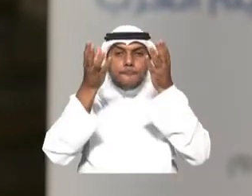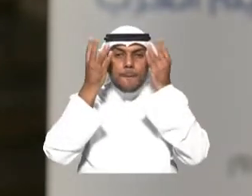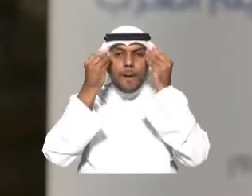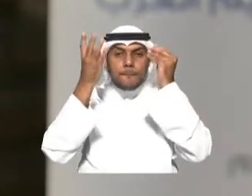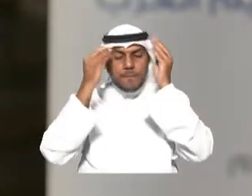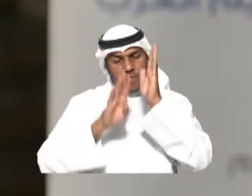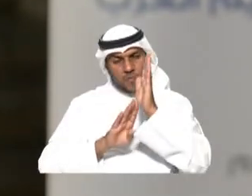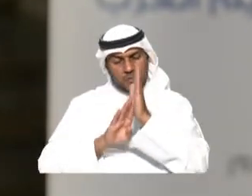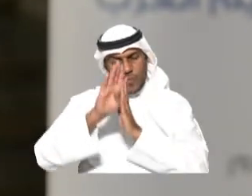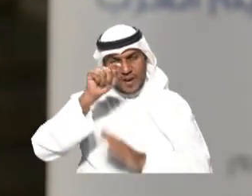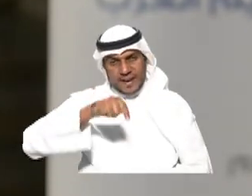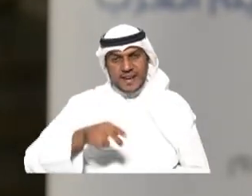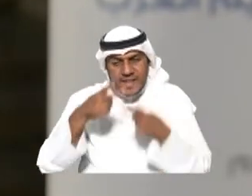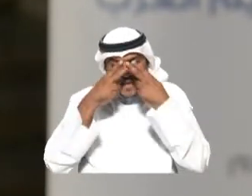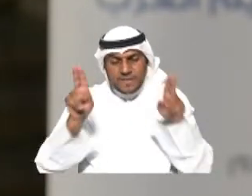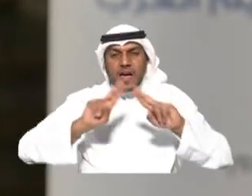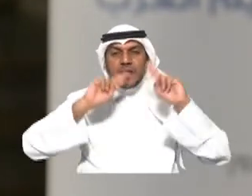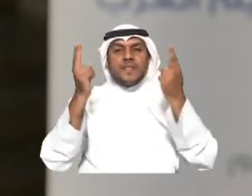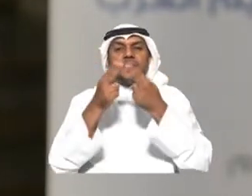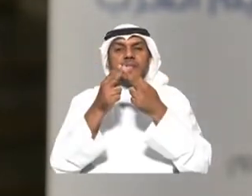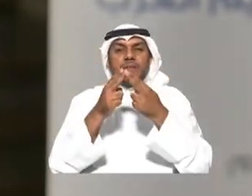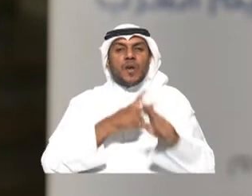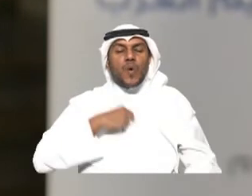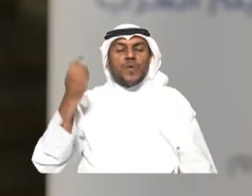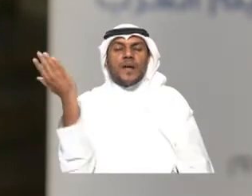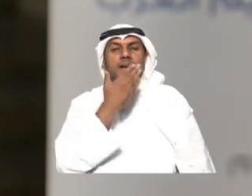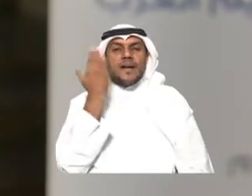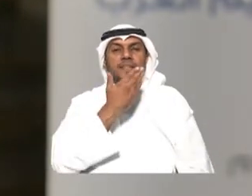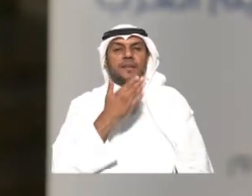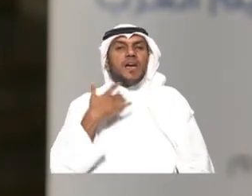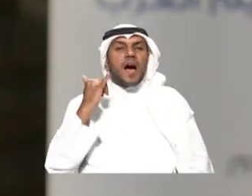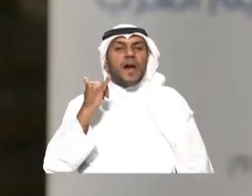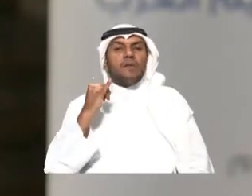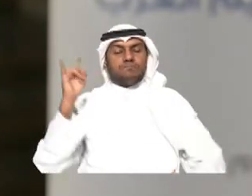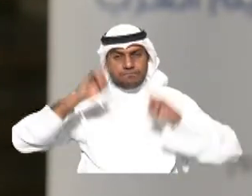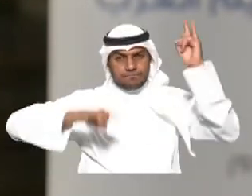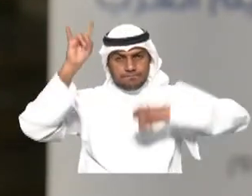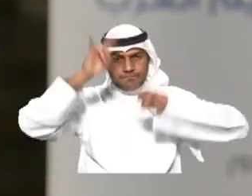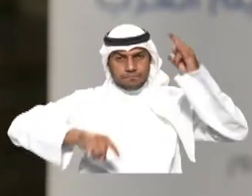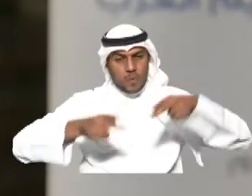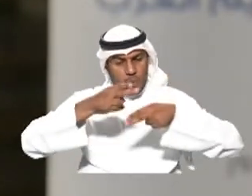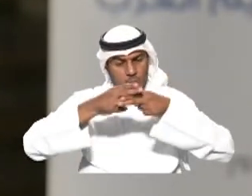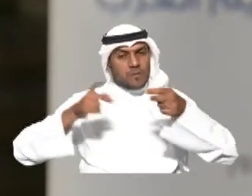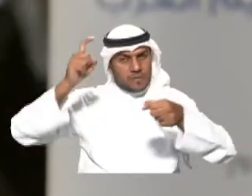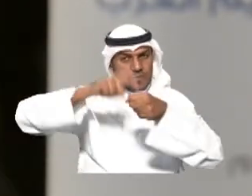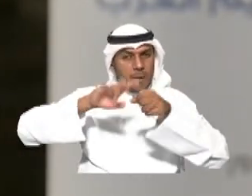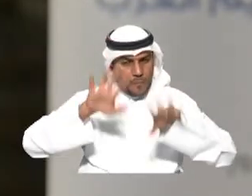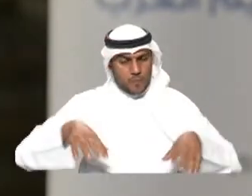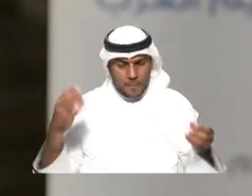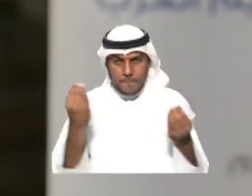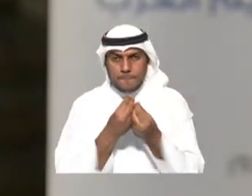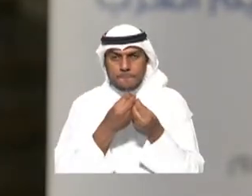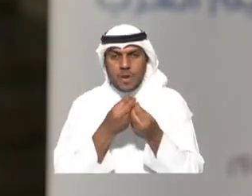المؤتمر السنوي 11 لوزراء التربية والتعليم العرب من خلال مشاركة دولة الكويت فيه لتلقح